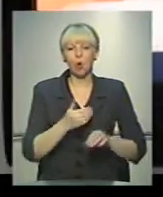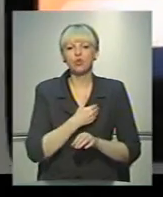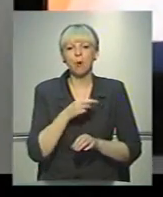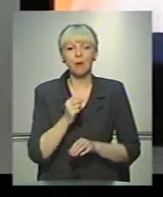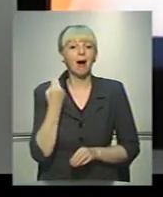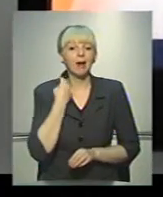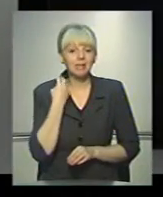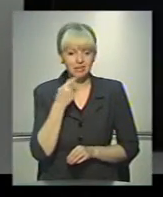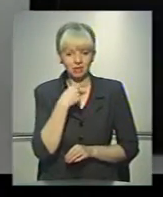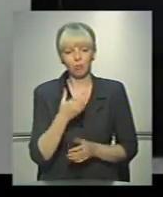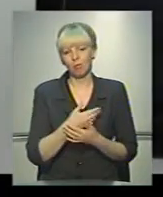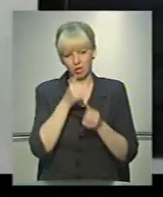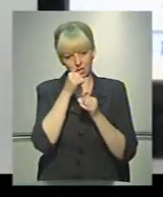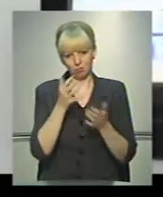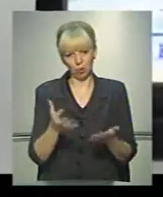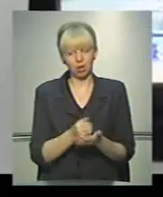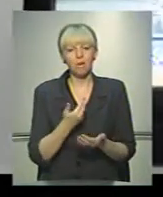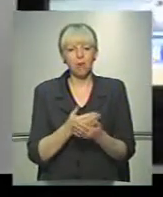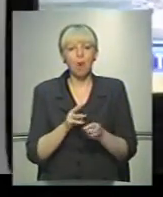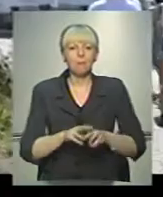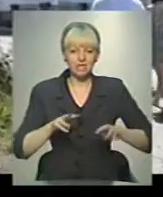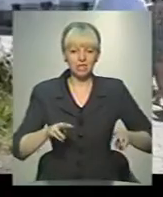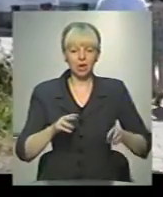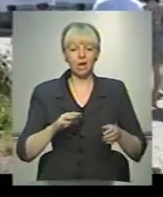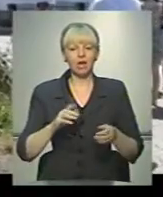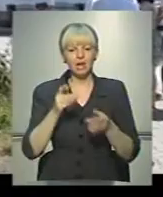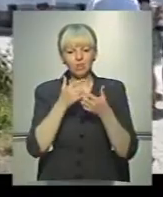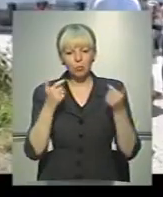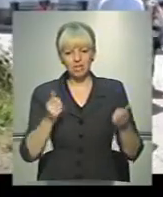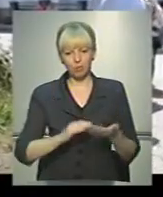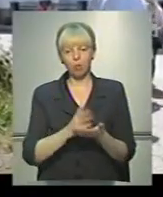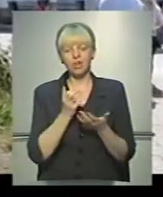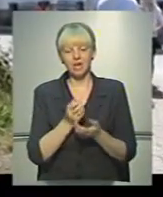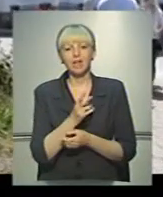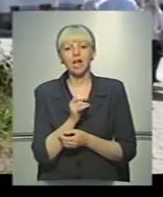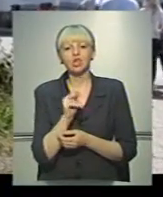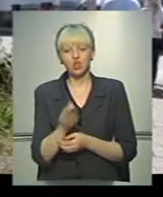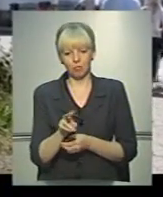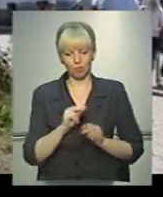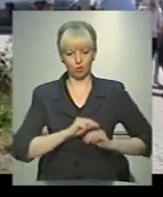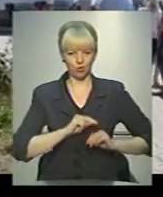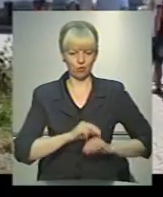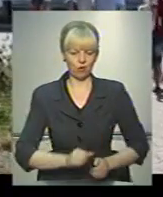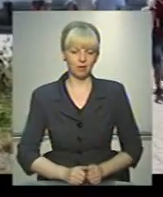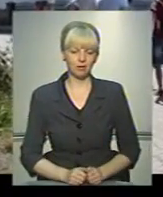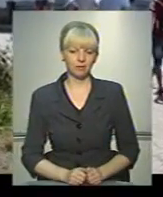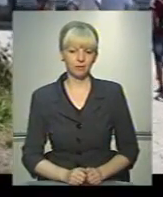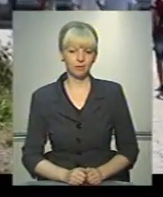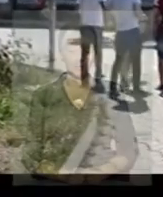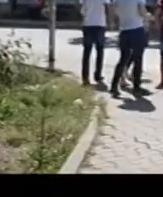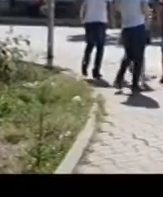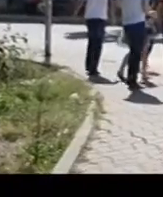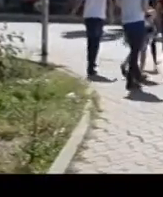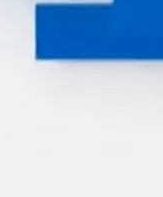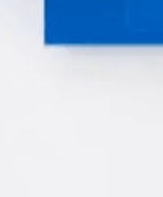б англійською, ми не могли знайти. Мабуть, Міністерство інформаційної політики є ще над чим працювати. Наталія Синюсик, телеканал